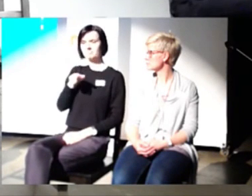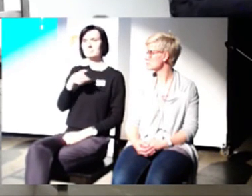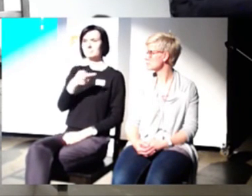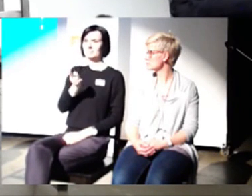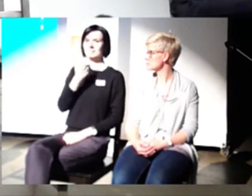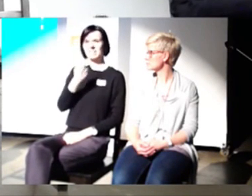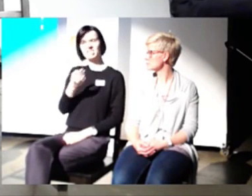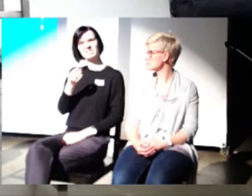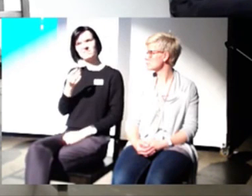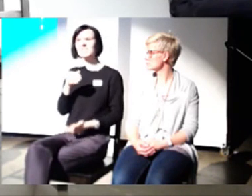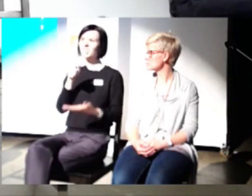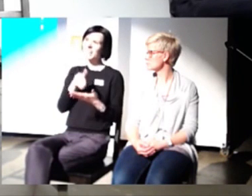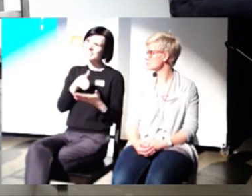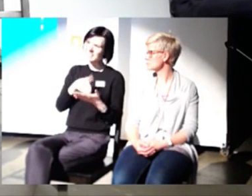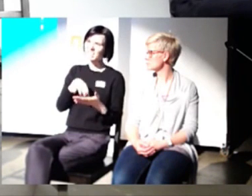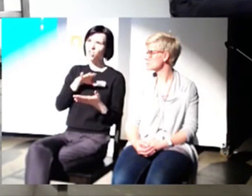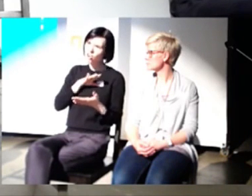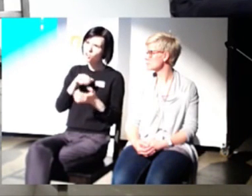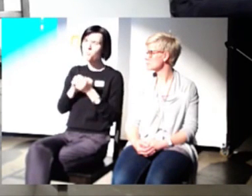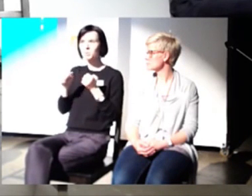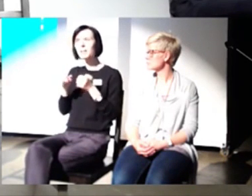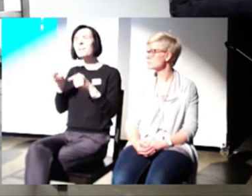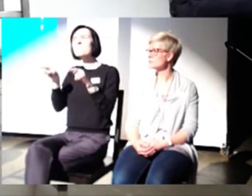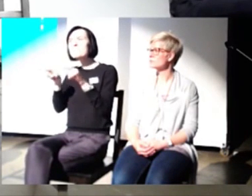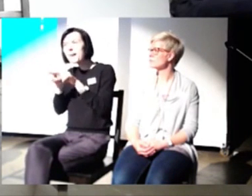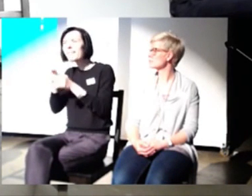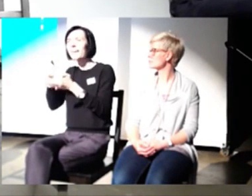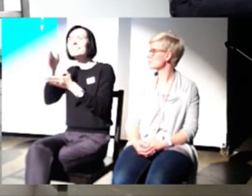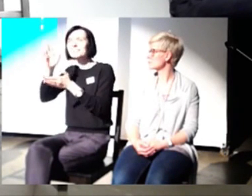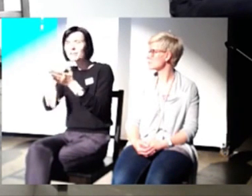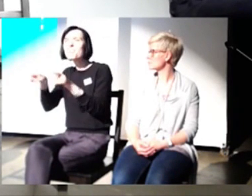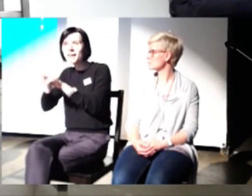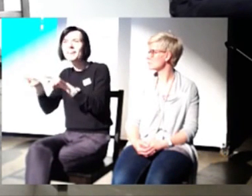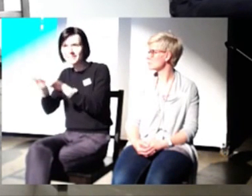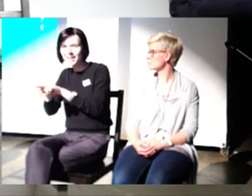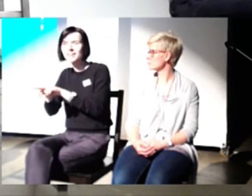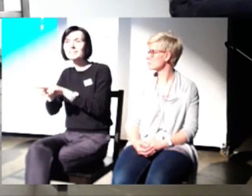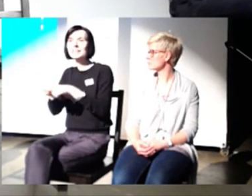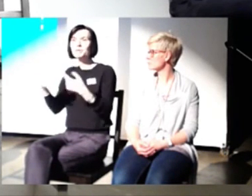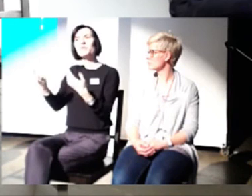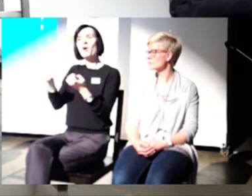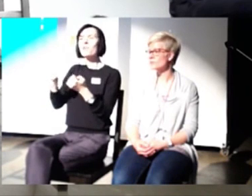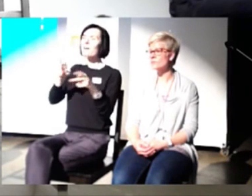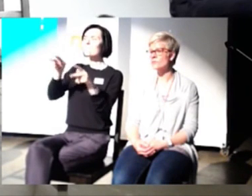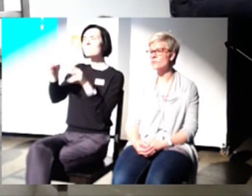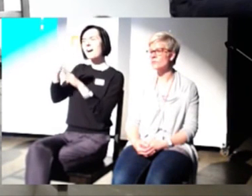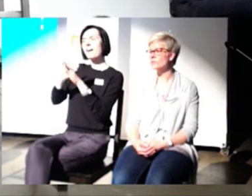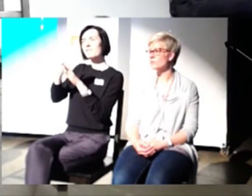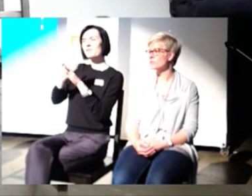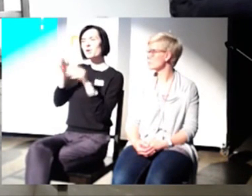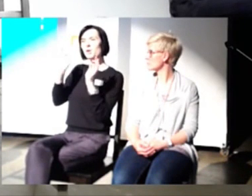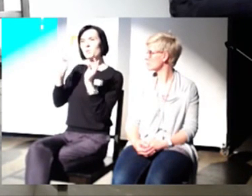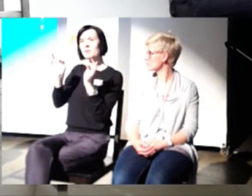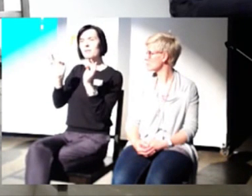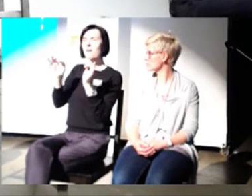ihan hirveästi puutukaan. Eli nyt voitaisiin katsoa sitäkin sillä silmällä, että voiko Jäppä jotenkin kannustaa